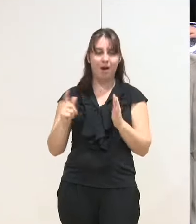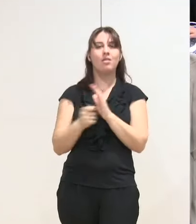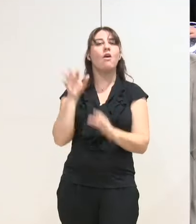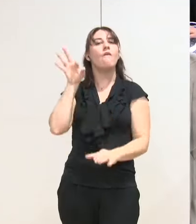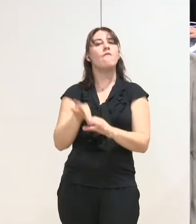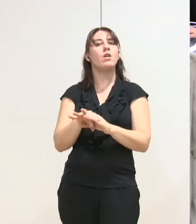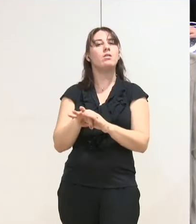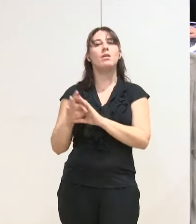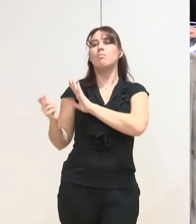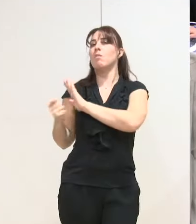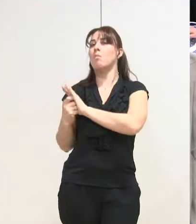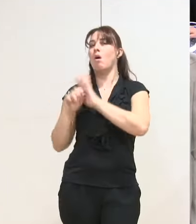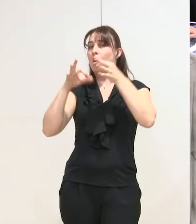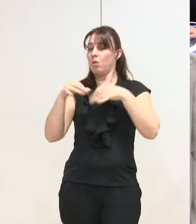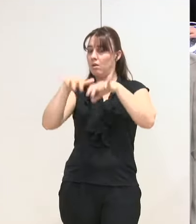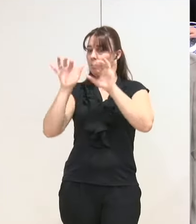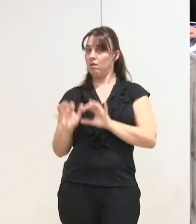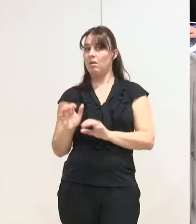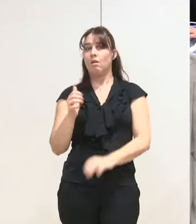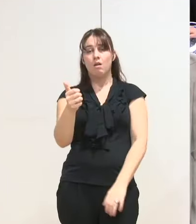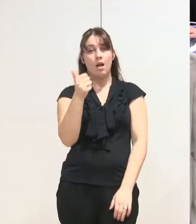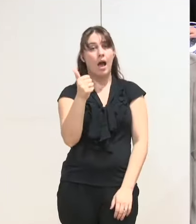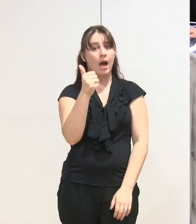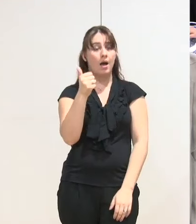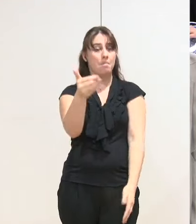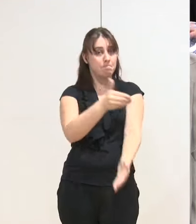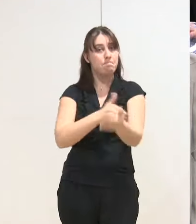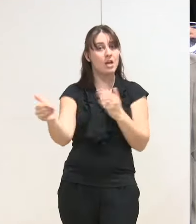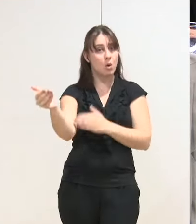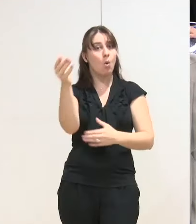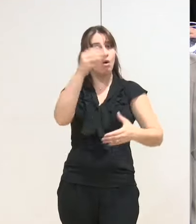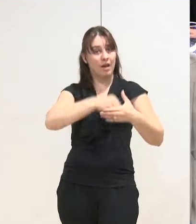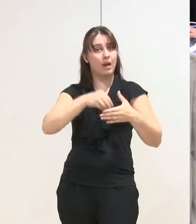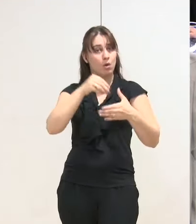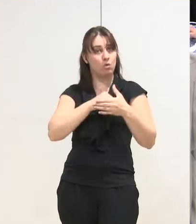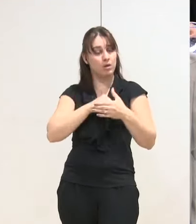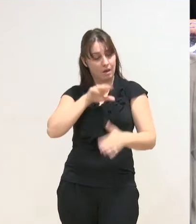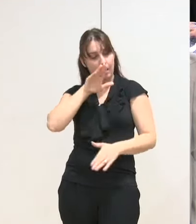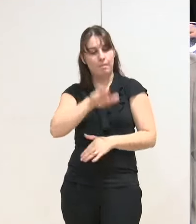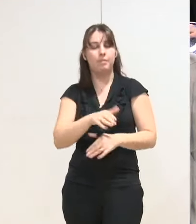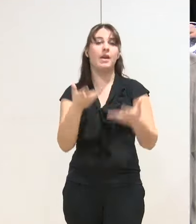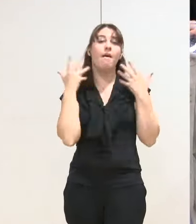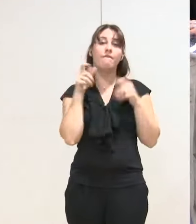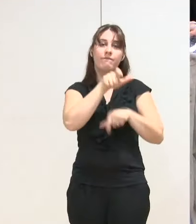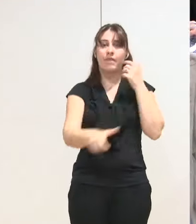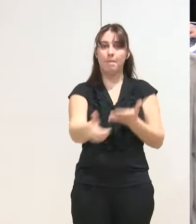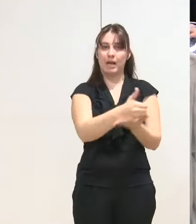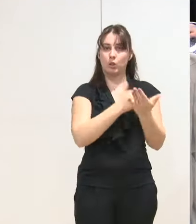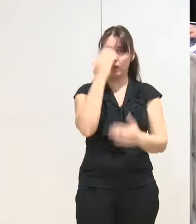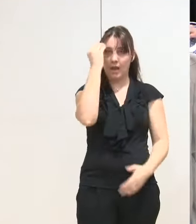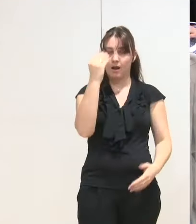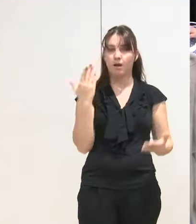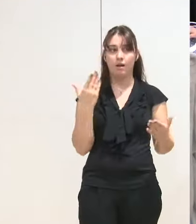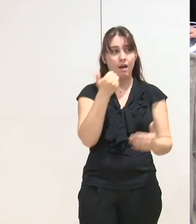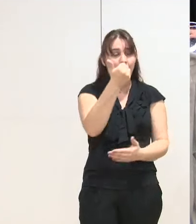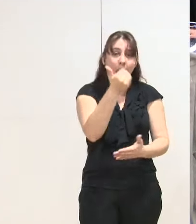administratif permis de réaliser une 1 million d'économie sur les frais personnel 1 million d'économie alors